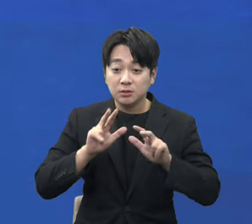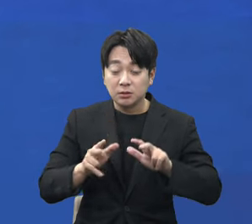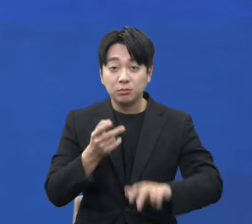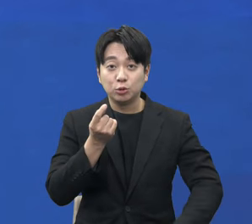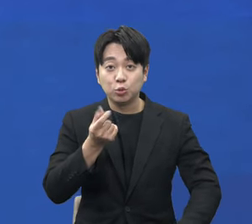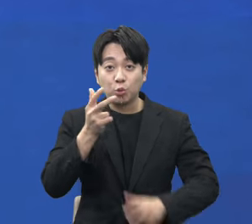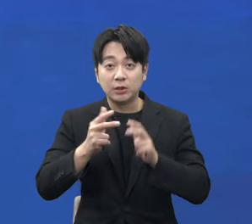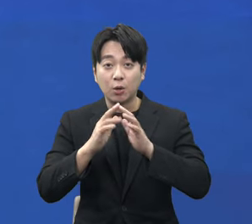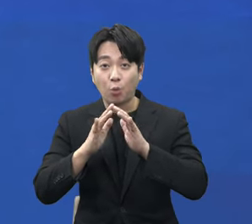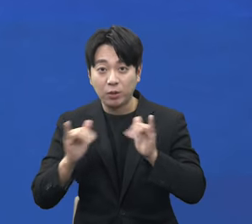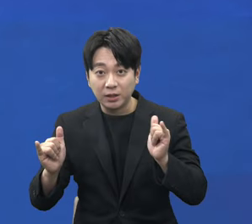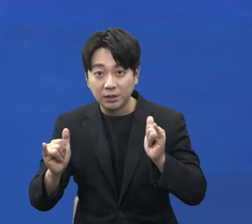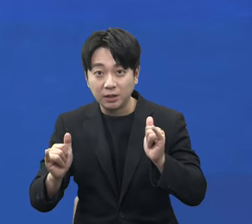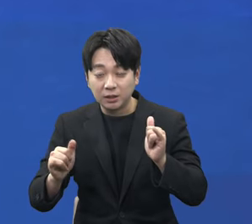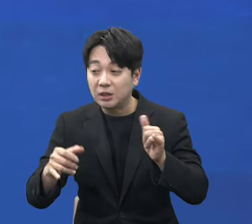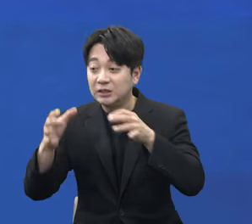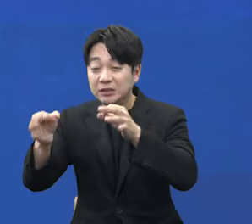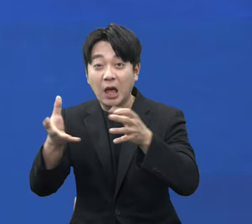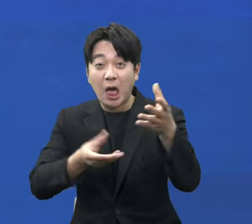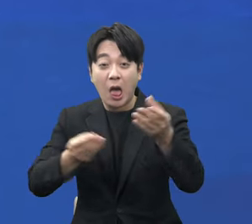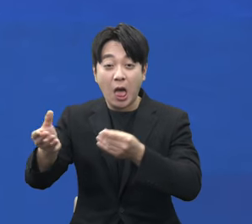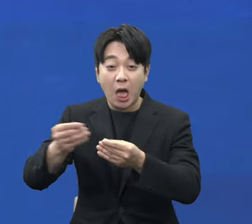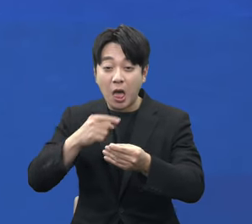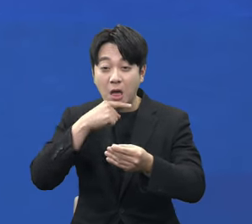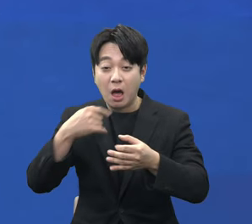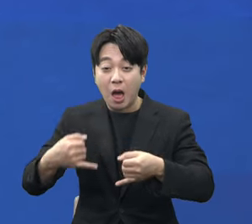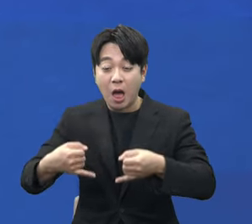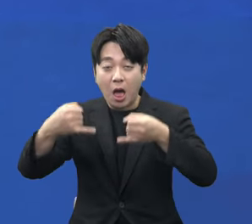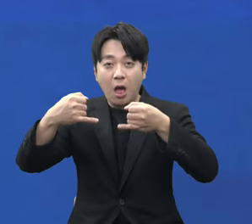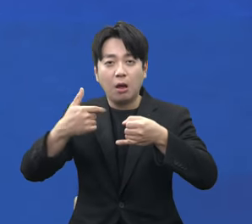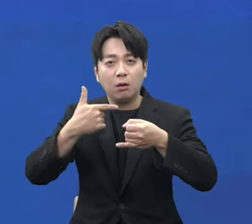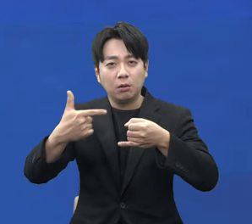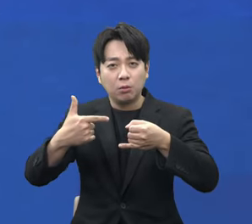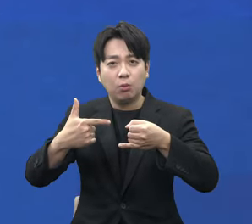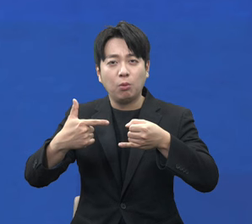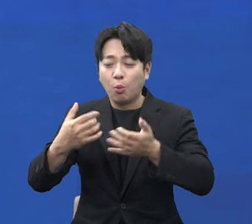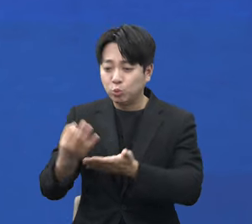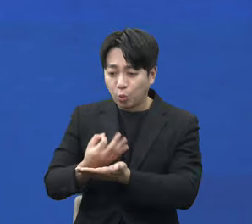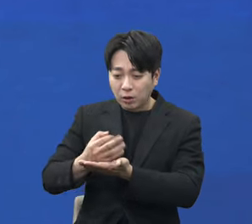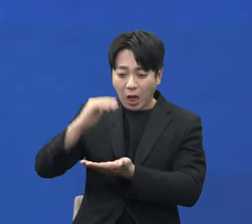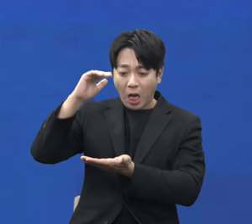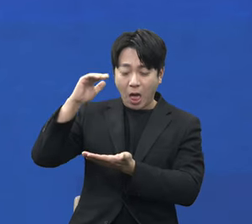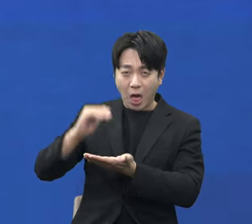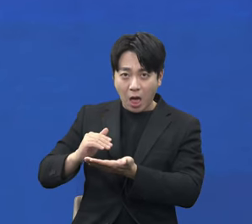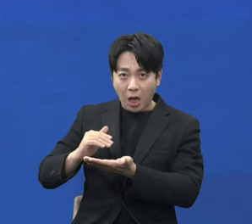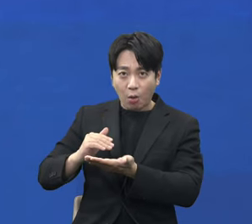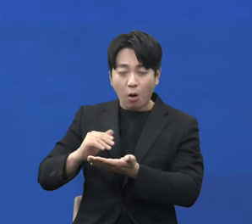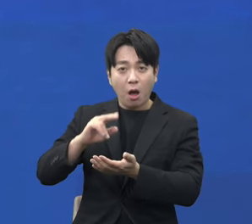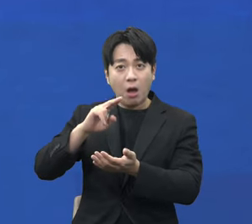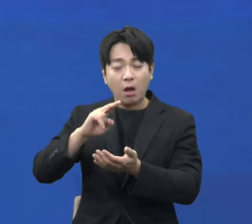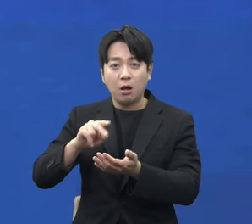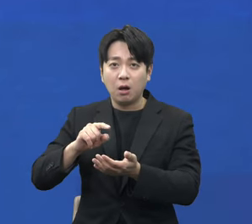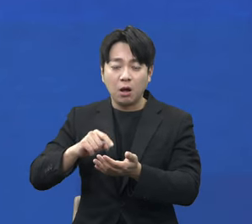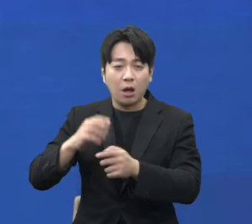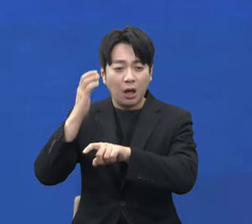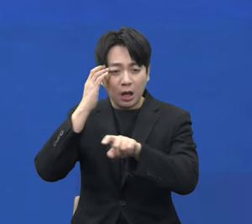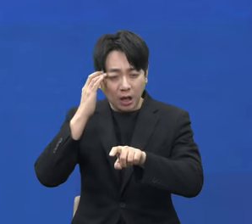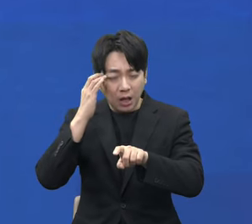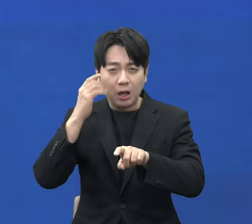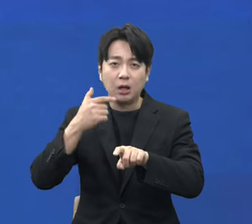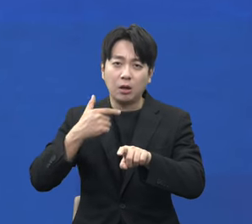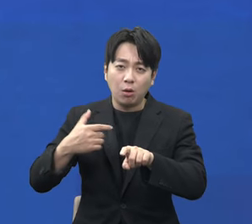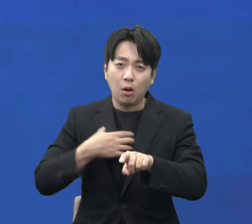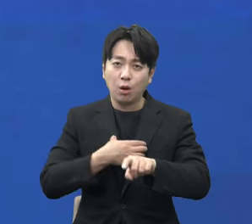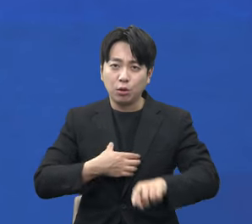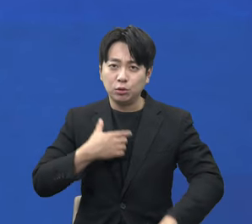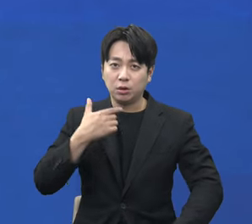1000조를 넘었습니다. 그리고 소비도나 매출하라. 더 이상 견딜 수 없다.